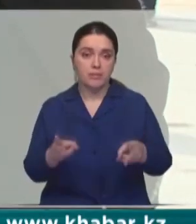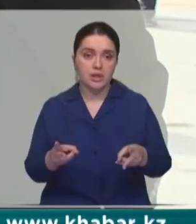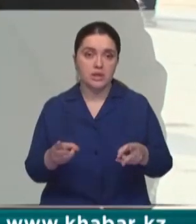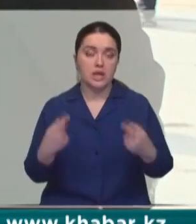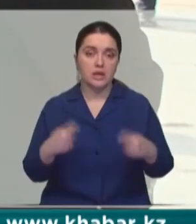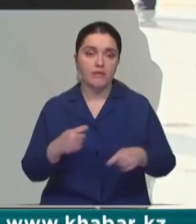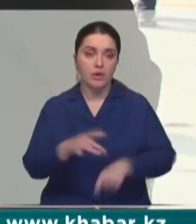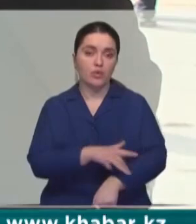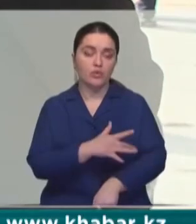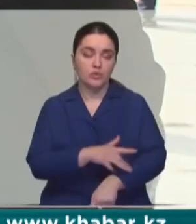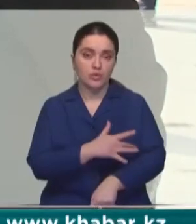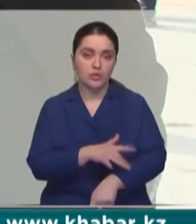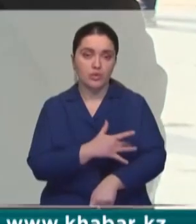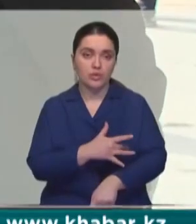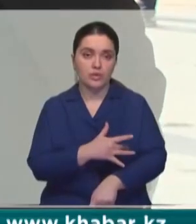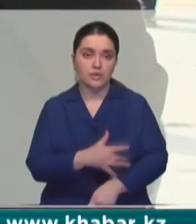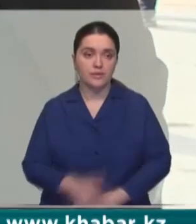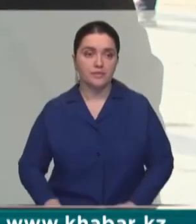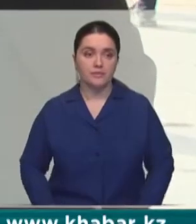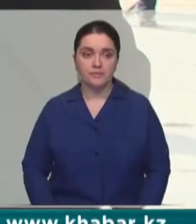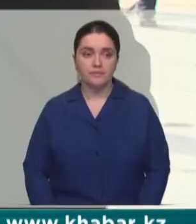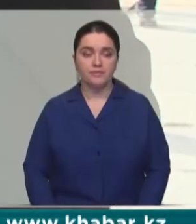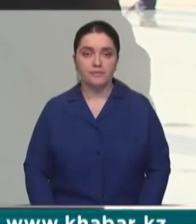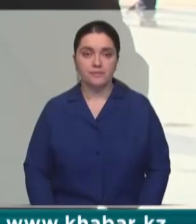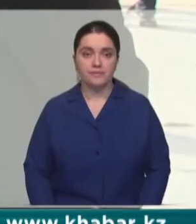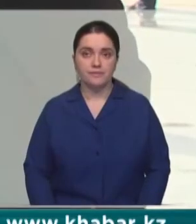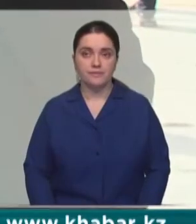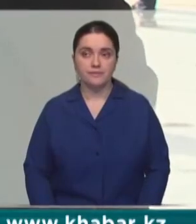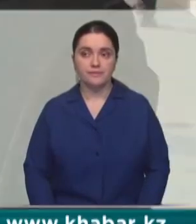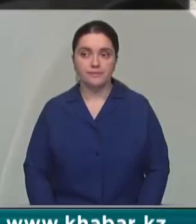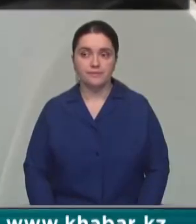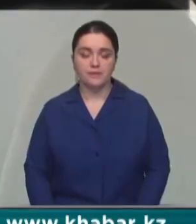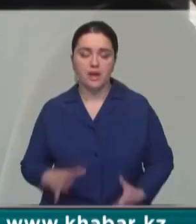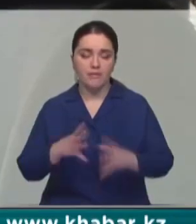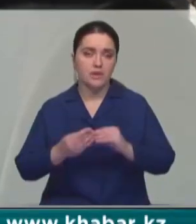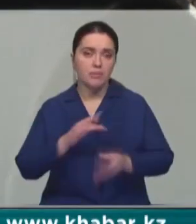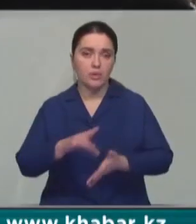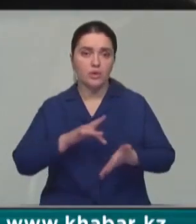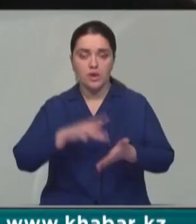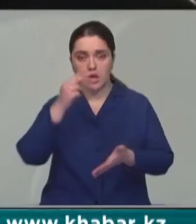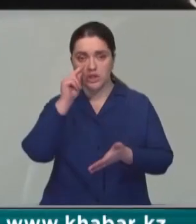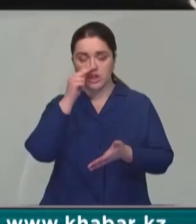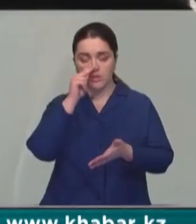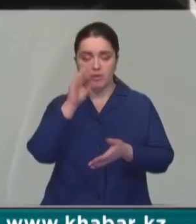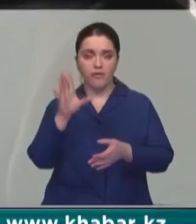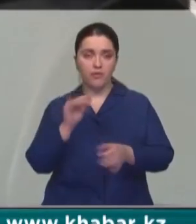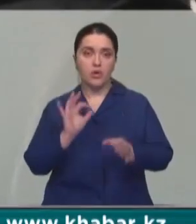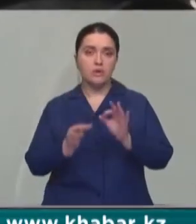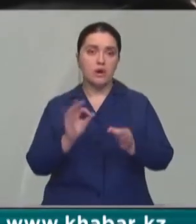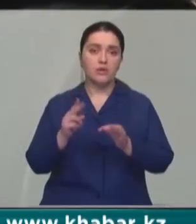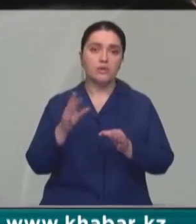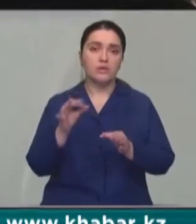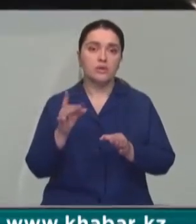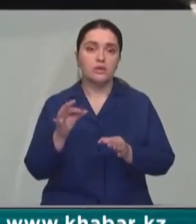услуг Галымжан Абишев. Галымжан Матаевич, вам слово. В целом по городу Шымкент эпидемиологическая обстановка по